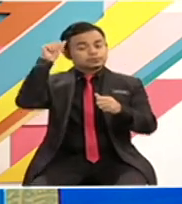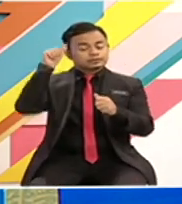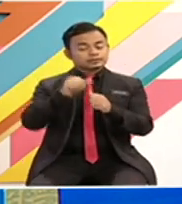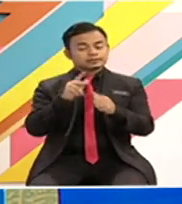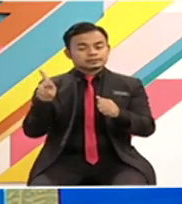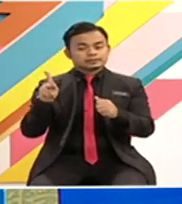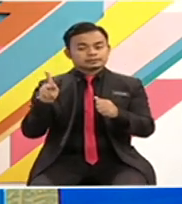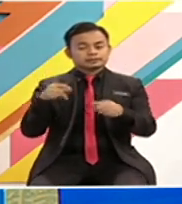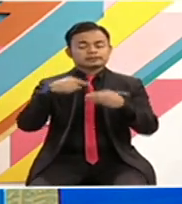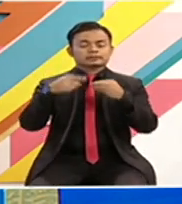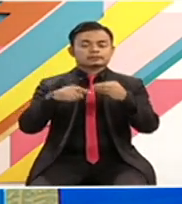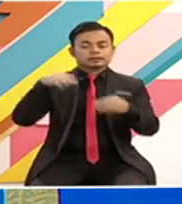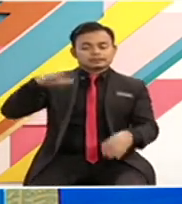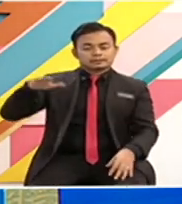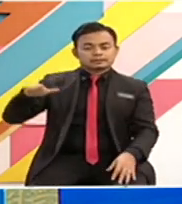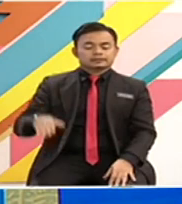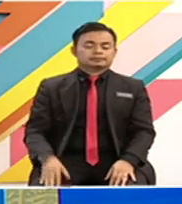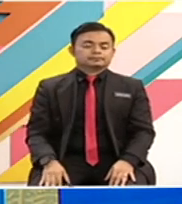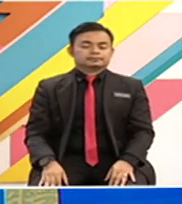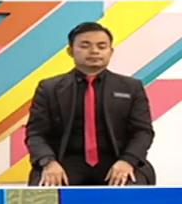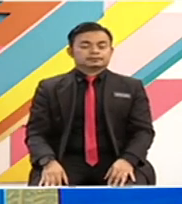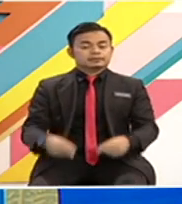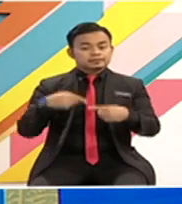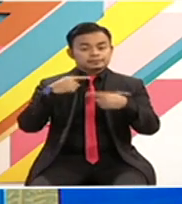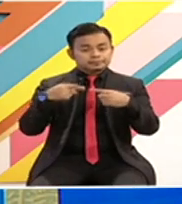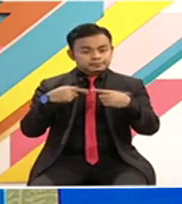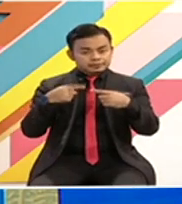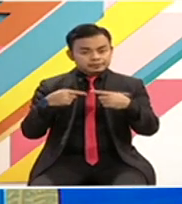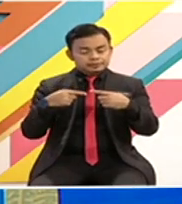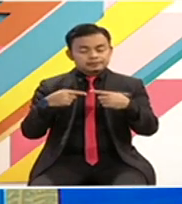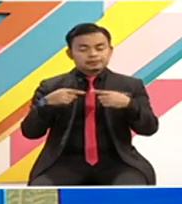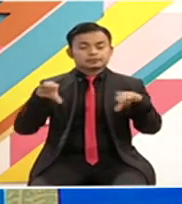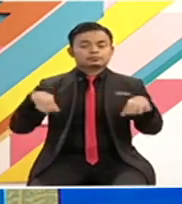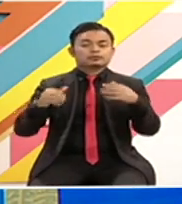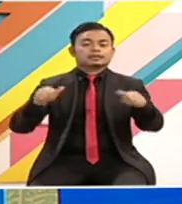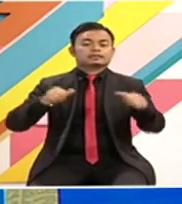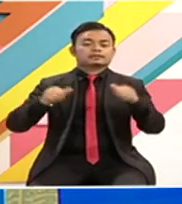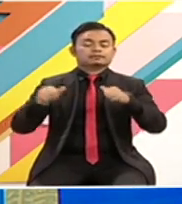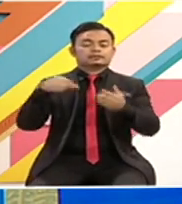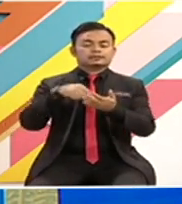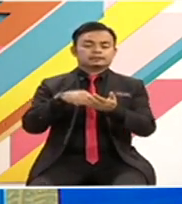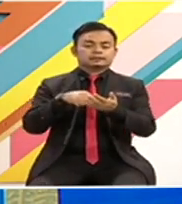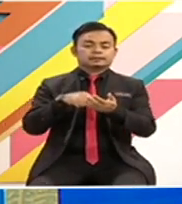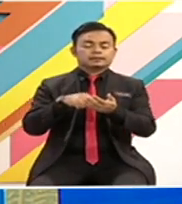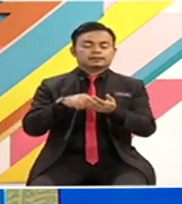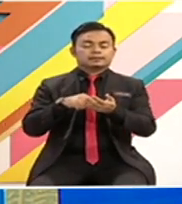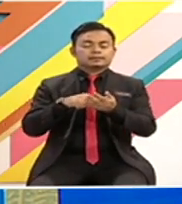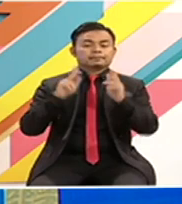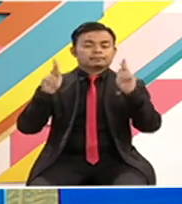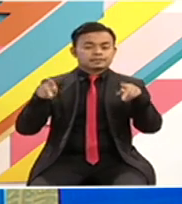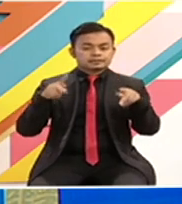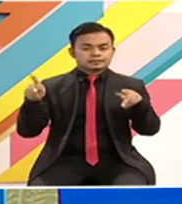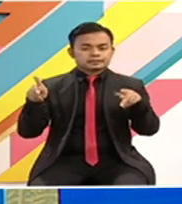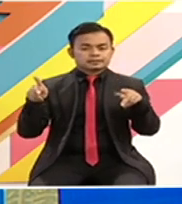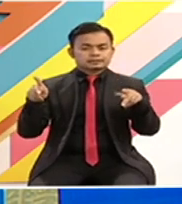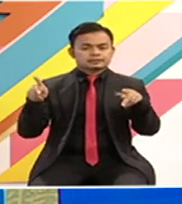atau pembaca tentang adik-adik kecil ini Boy Tibet ini abang-abang atau kakak-kakak yang baik di rumah nih pastikan jauhkan